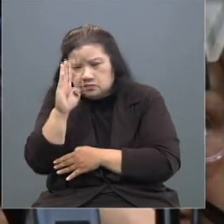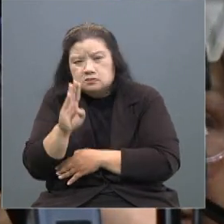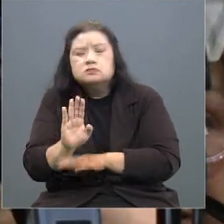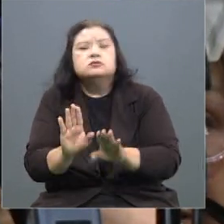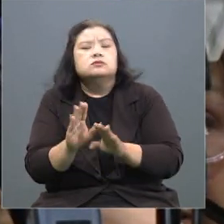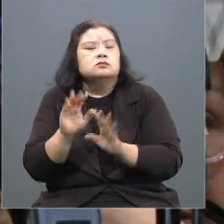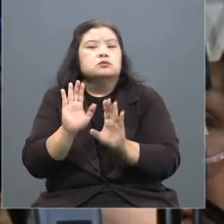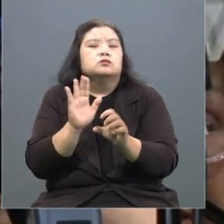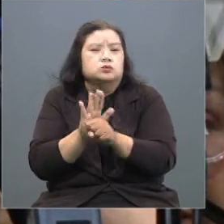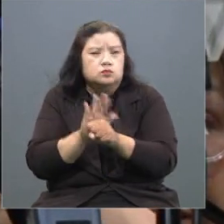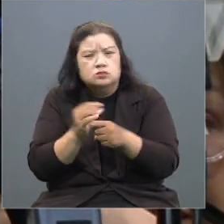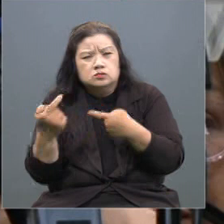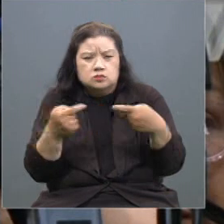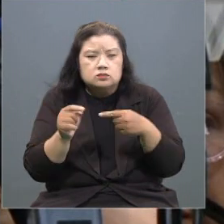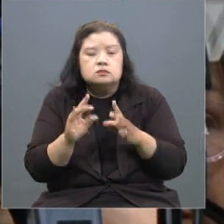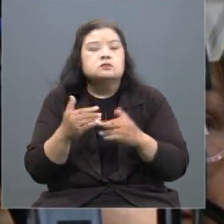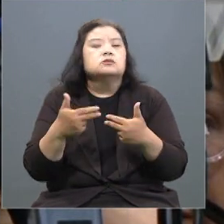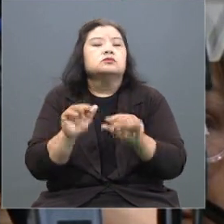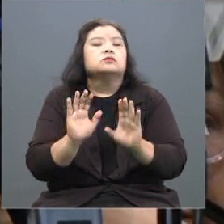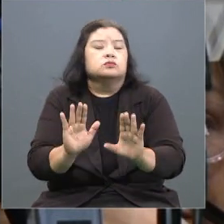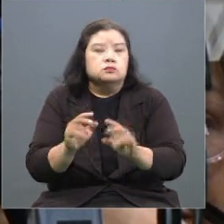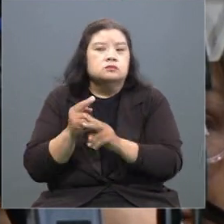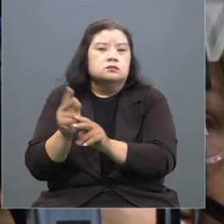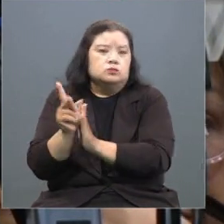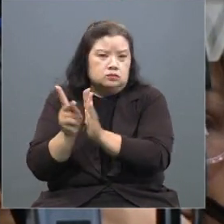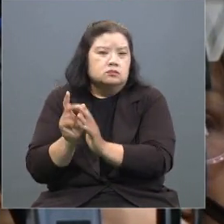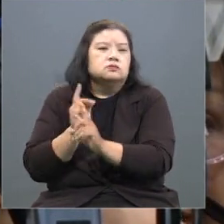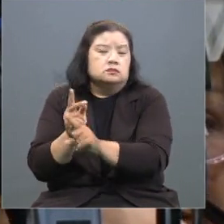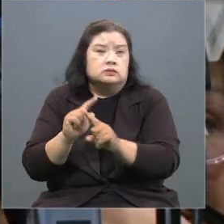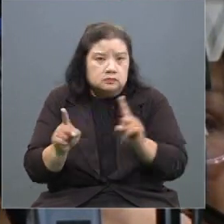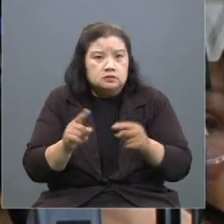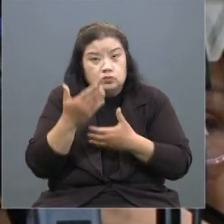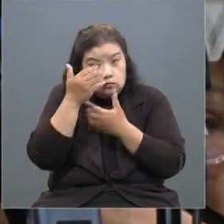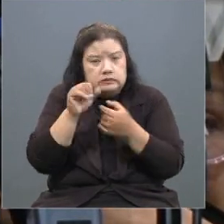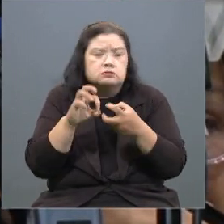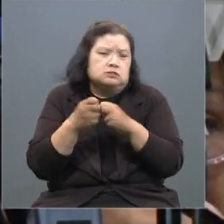านดีกว่านะครับแล้วตัวนั้นก็ปล่อยให้กระบวนการยุติธรรมเป็นตัวเดินไปนะครับ